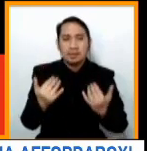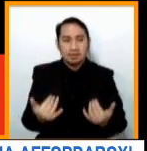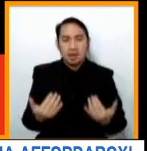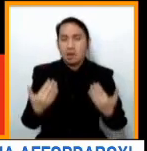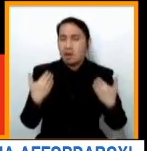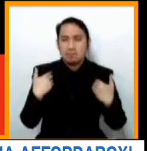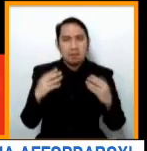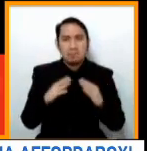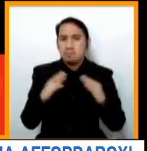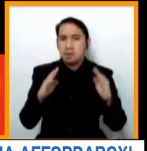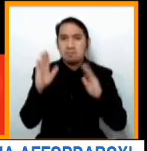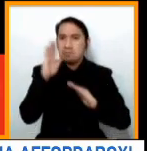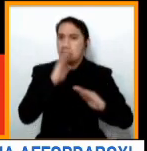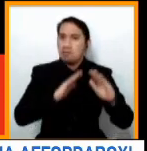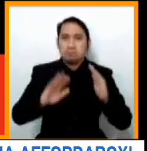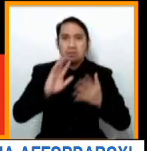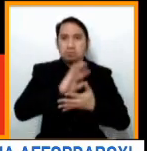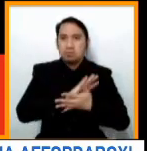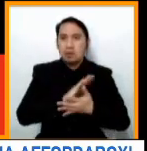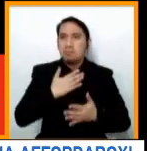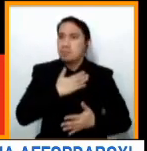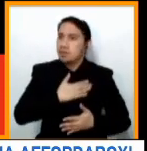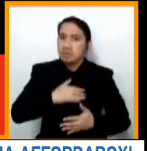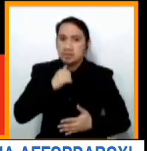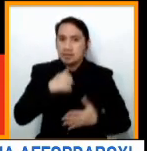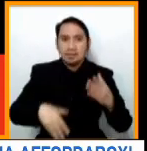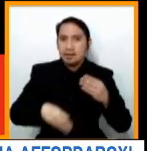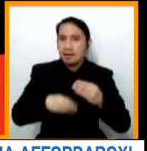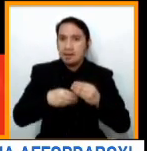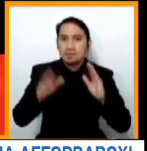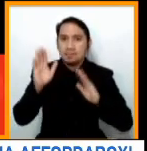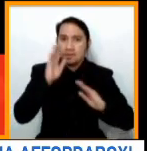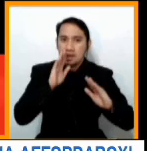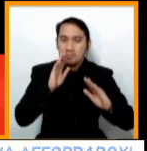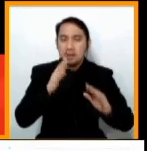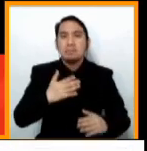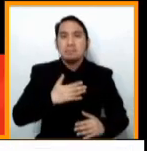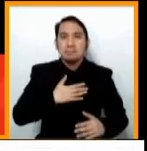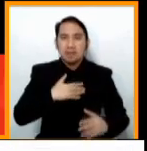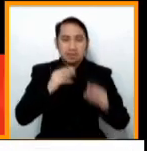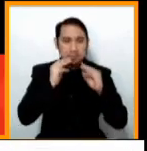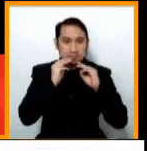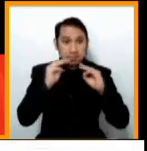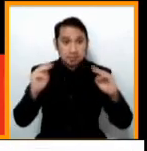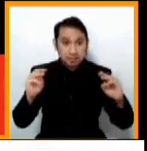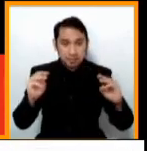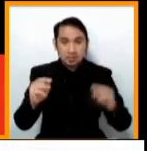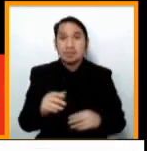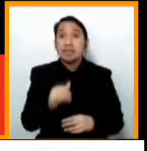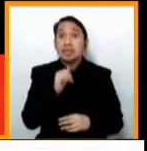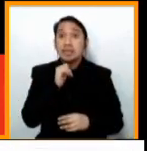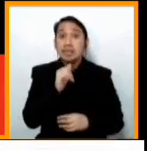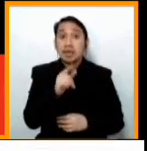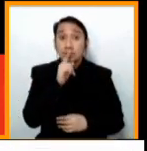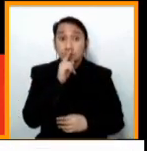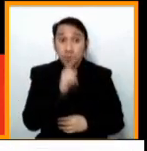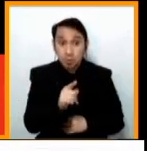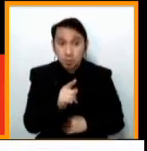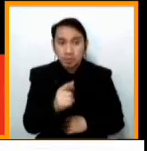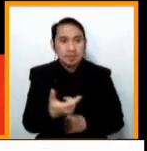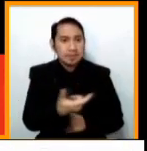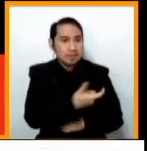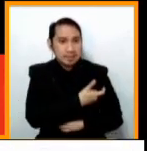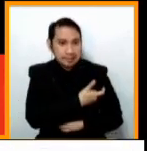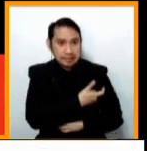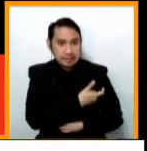huwag na po nating dagdagan pa. Ang masasabi ko lang po ay hindi po totoo na ang bakuna ay